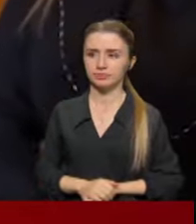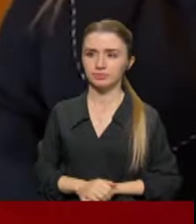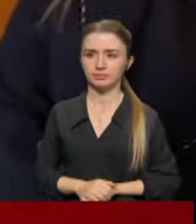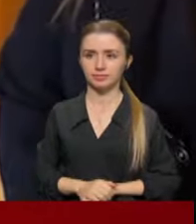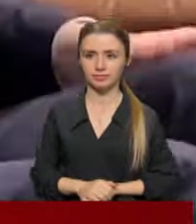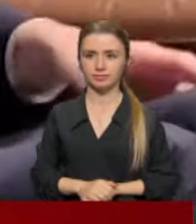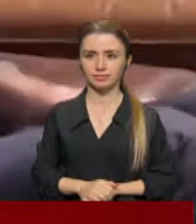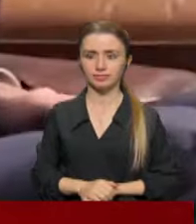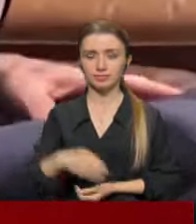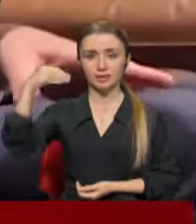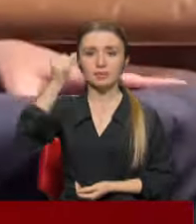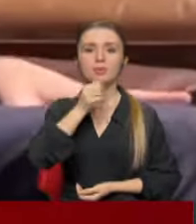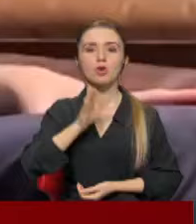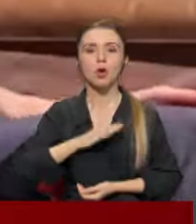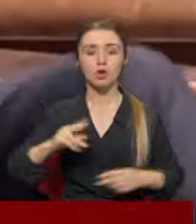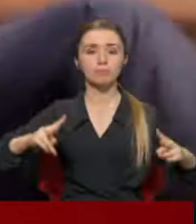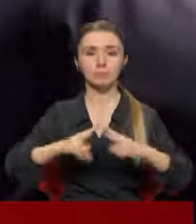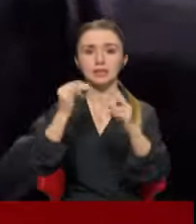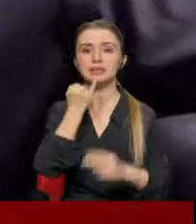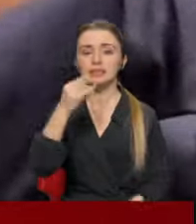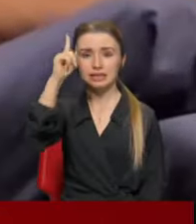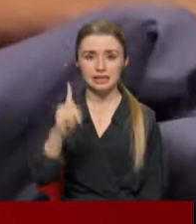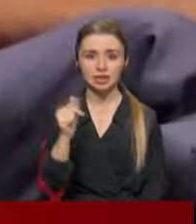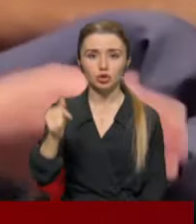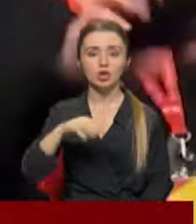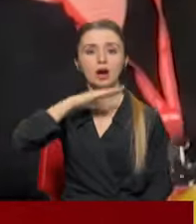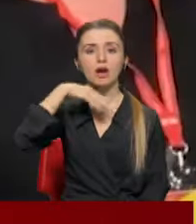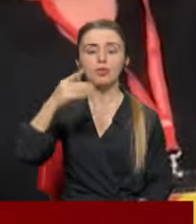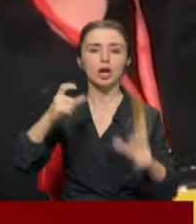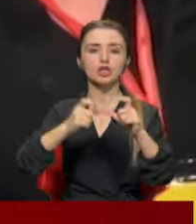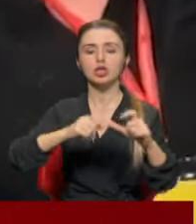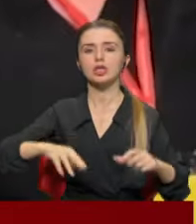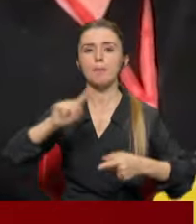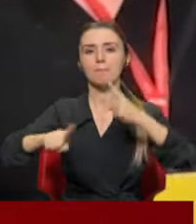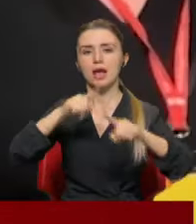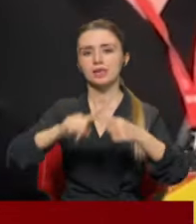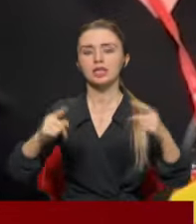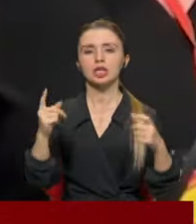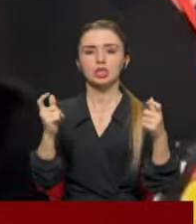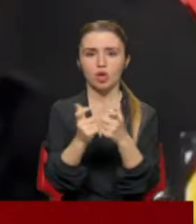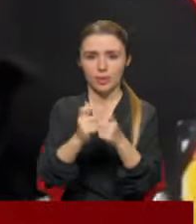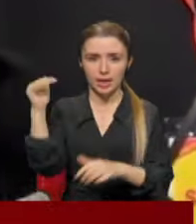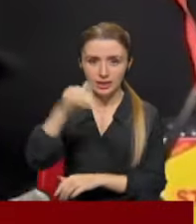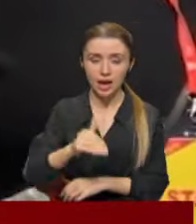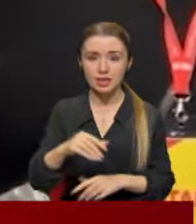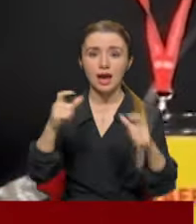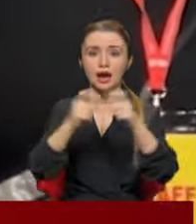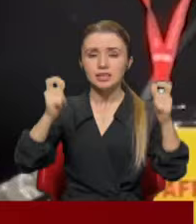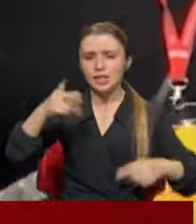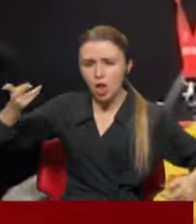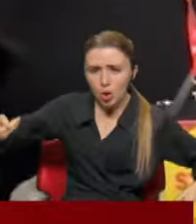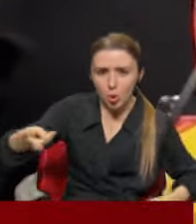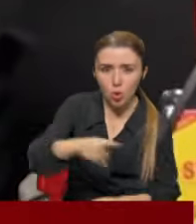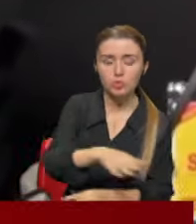you very much. İmamoğlu Paris ziyaretinin ilk gününde Avrupa Sosyalist Partisi özel oturumuna da katıldı. Gazze'de yaşanan katliamlar